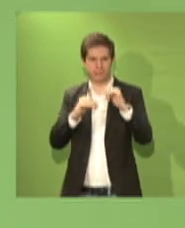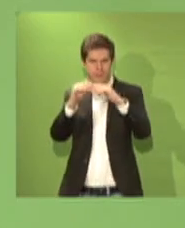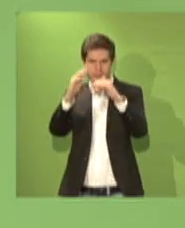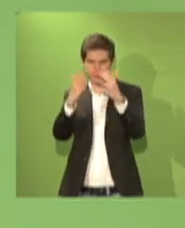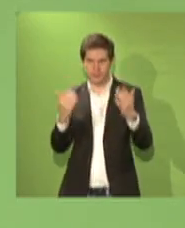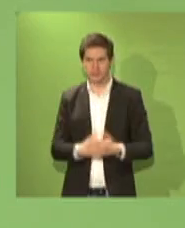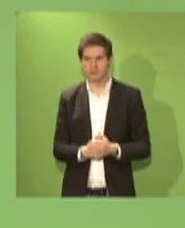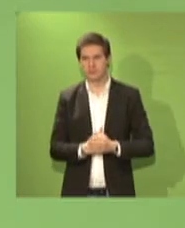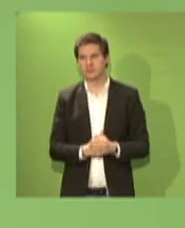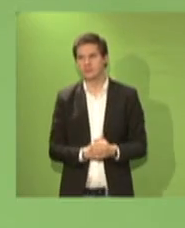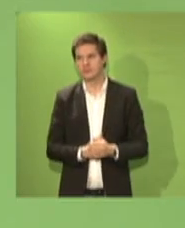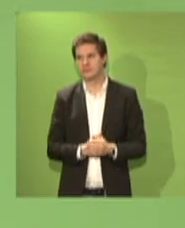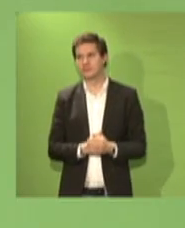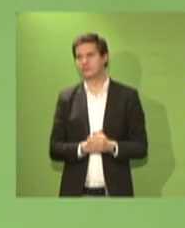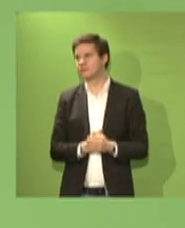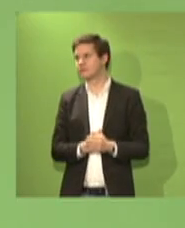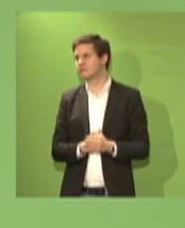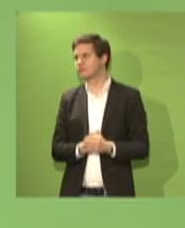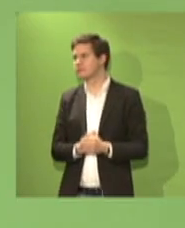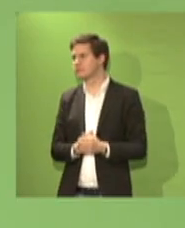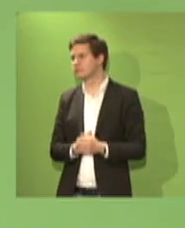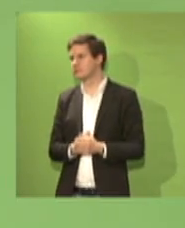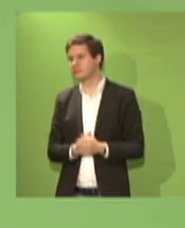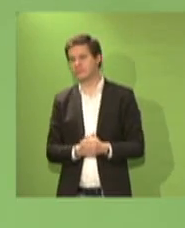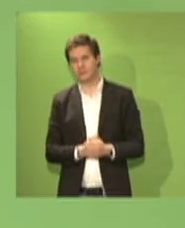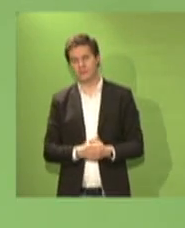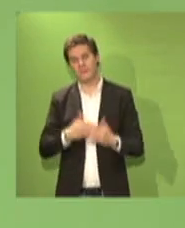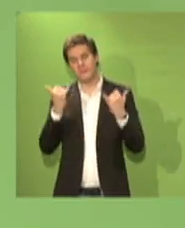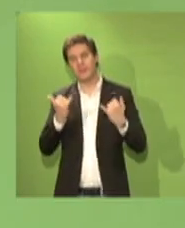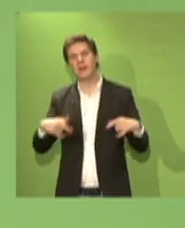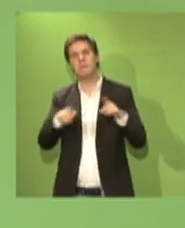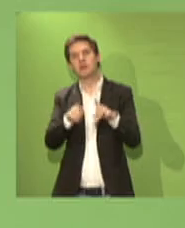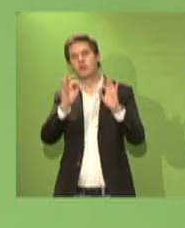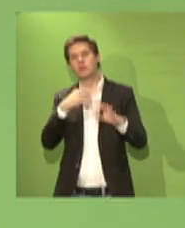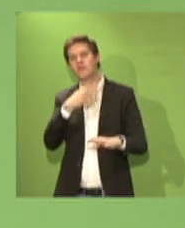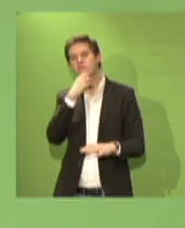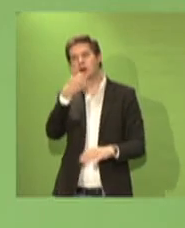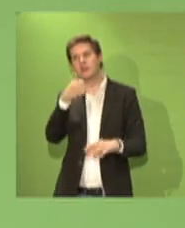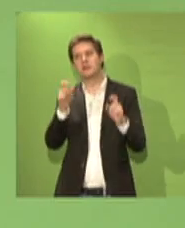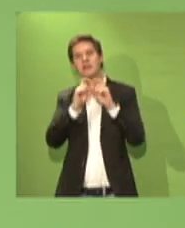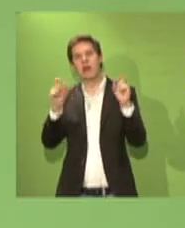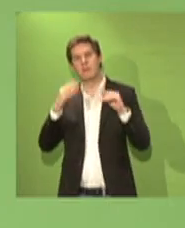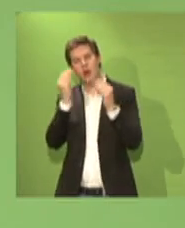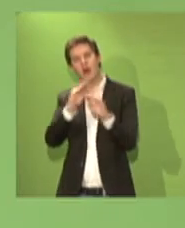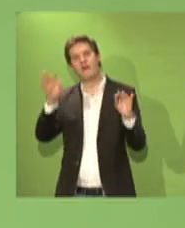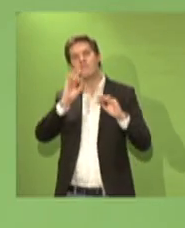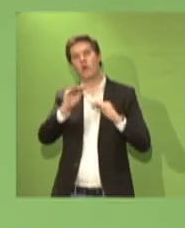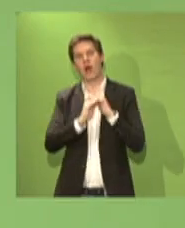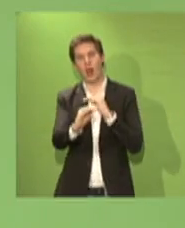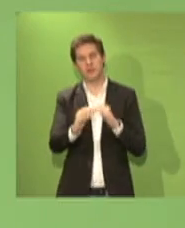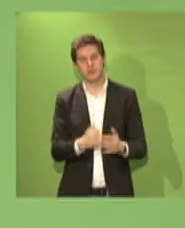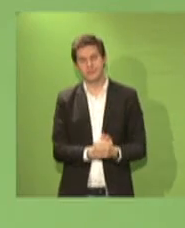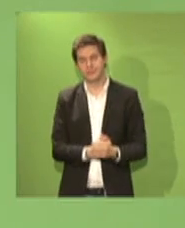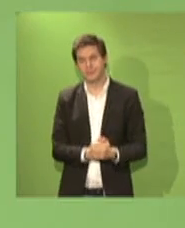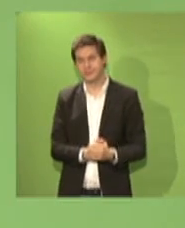mich an dieser Stelle noch ein paar Sätze zu einem wichtigen Zukunftsthema für die ländlichen Räume sagen,